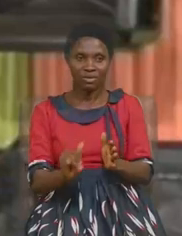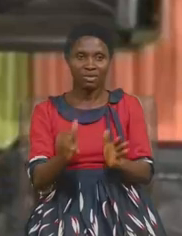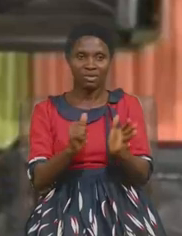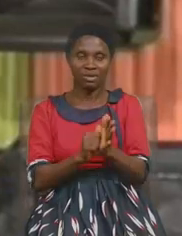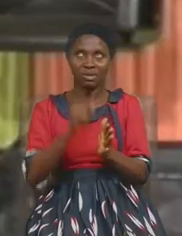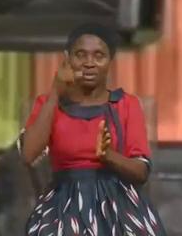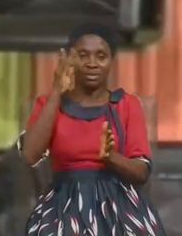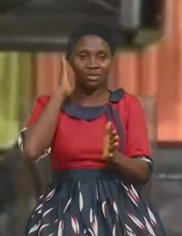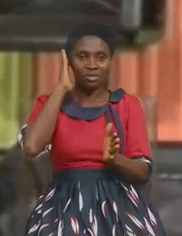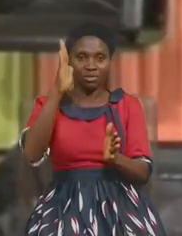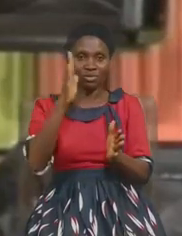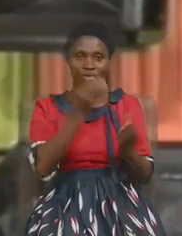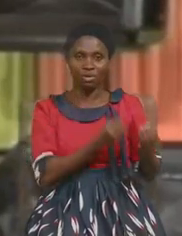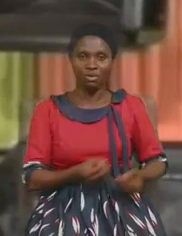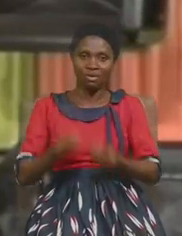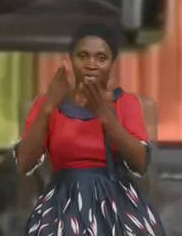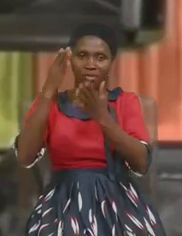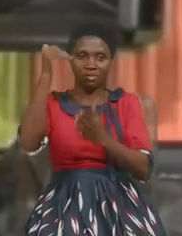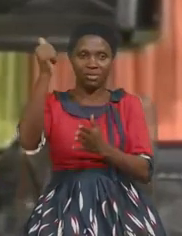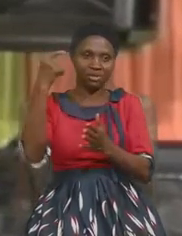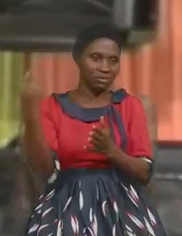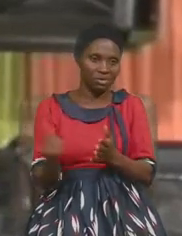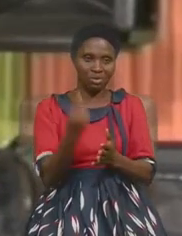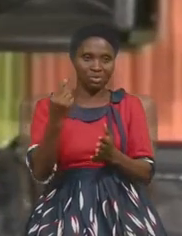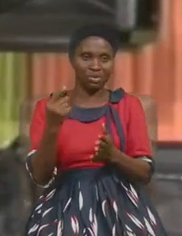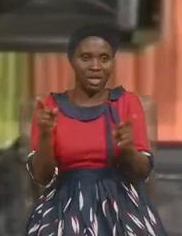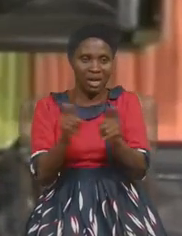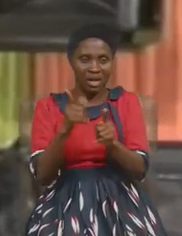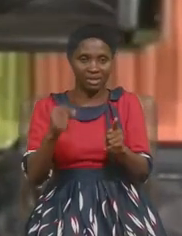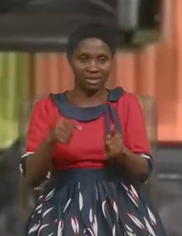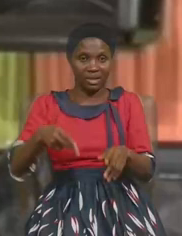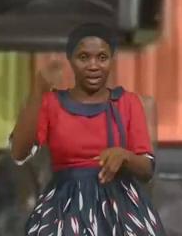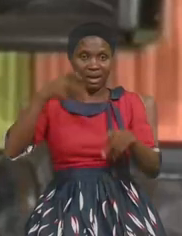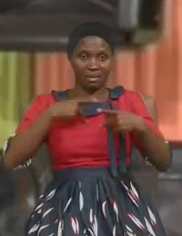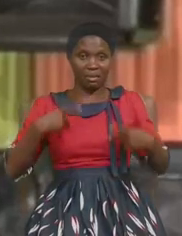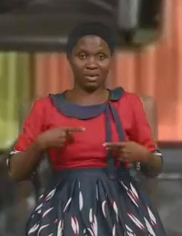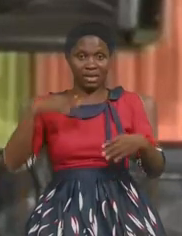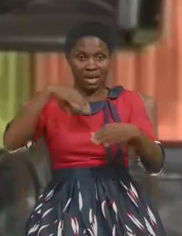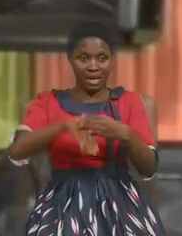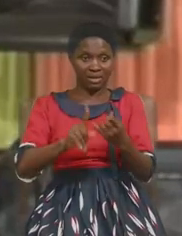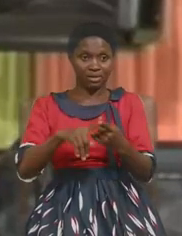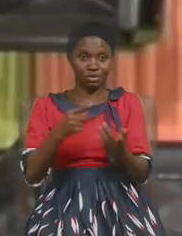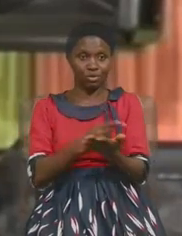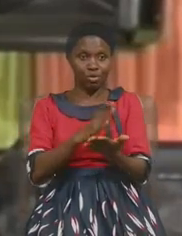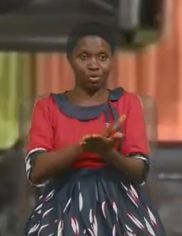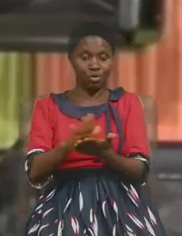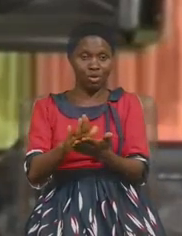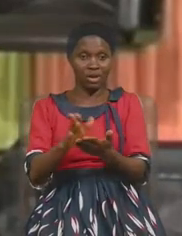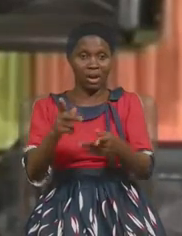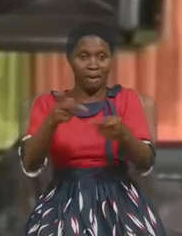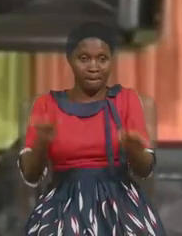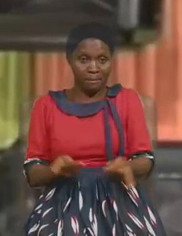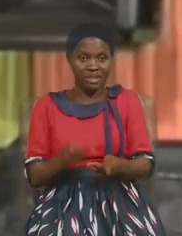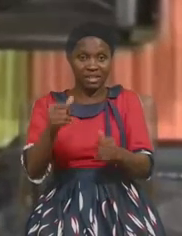Et ce n'est pas pour s'offrir lui-même plusieurs fois qu'il y est entré comme le souverain sacrificateur entre chaque année dans le